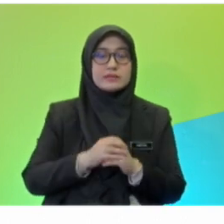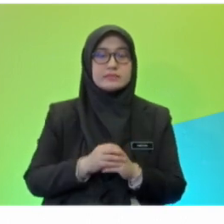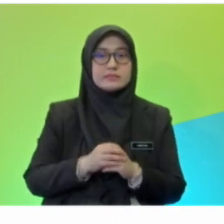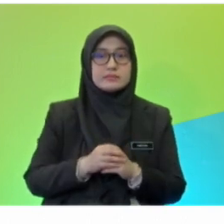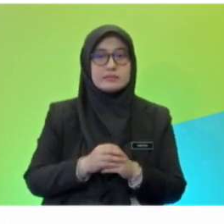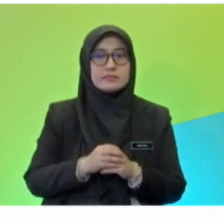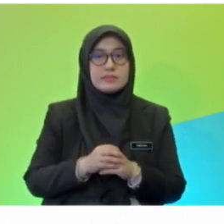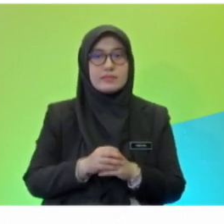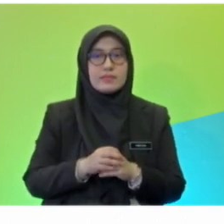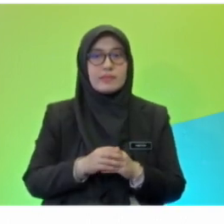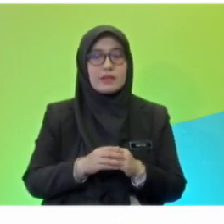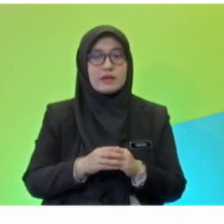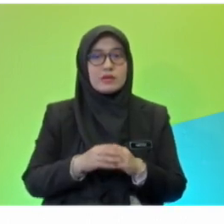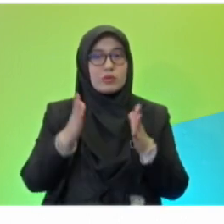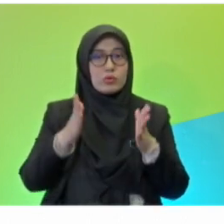lucu